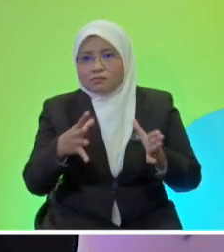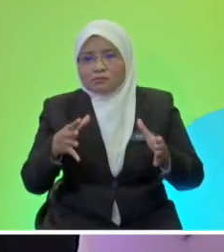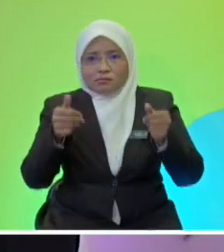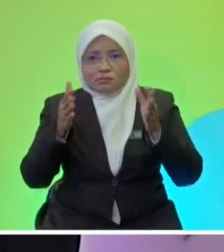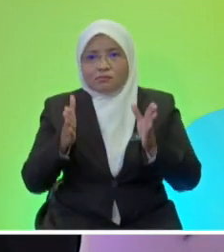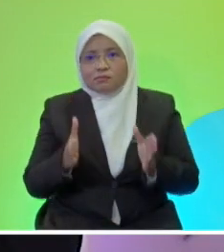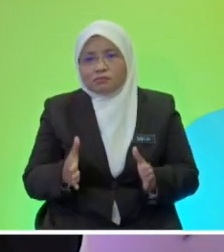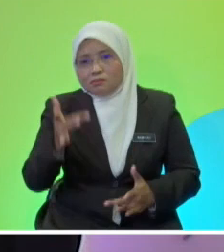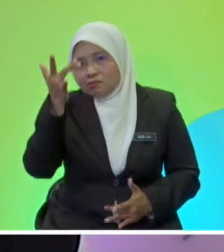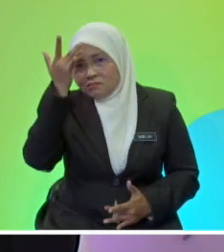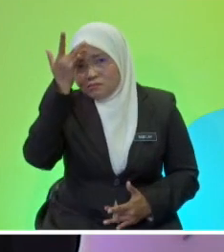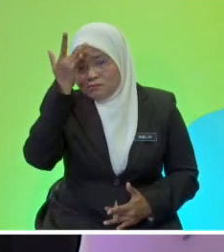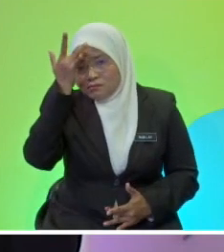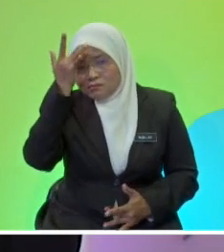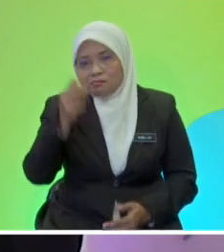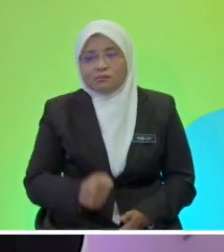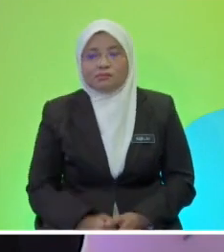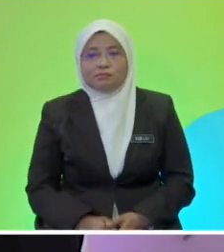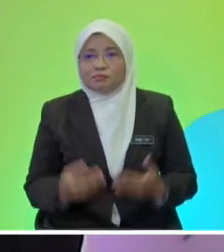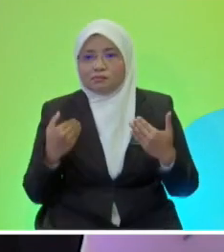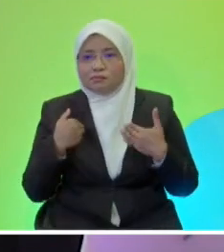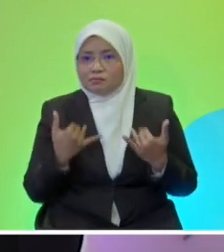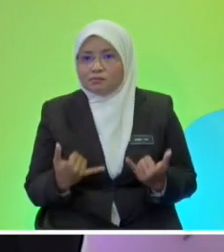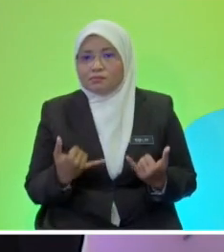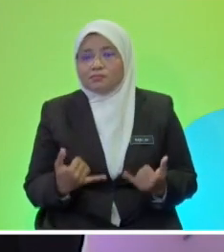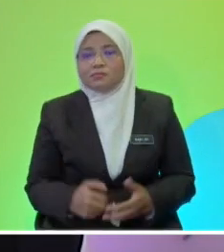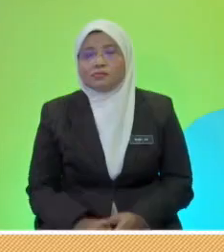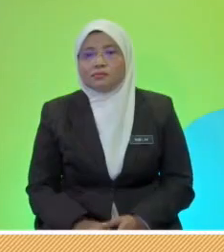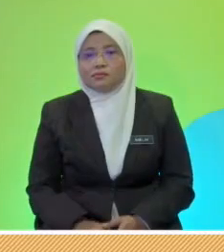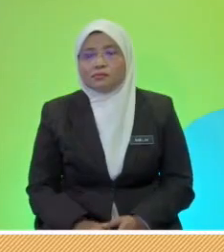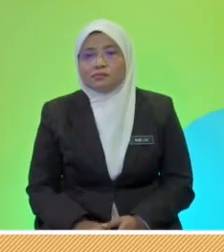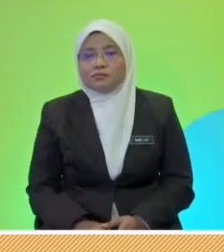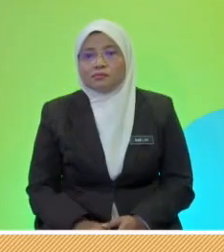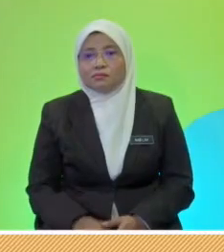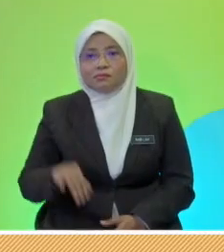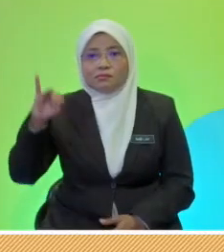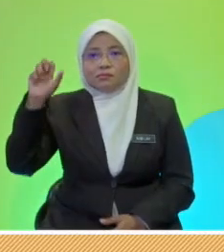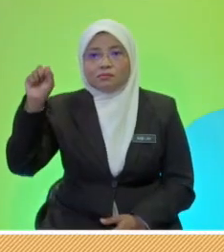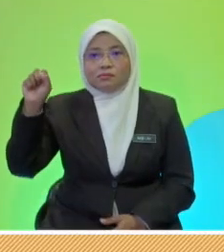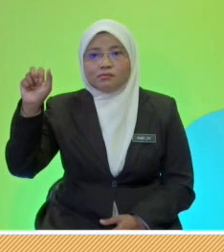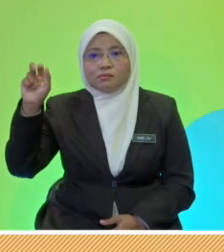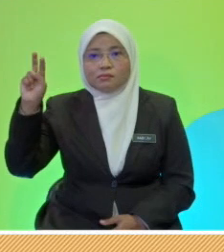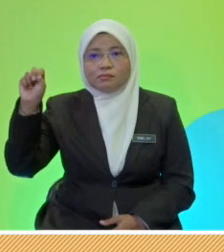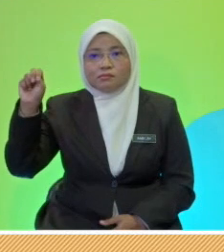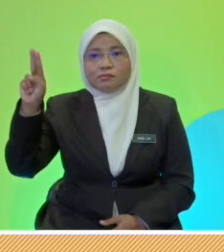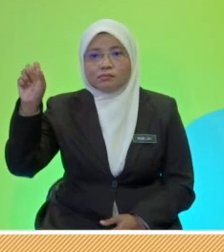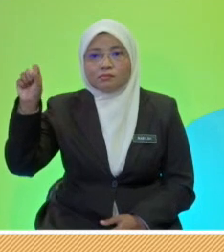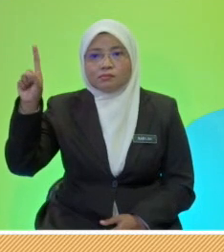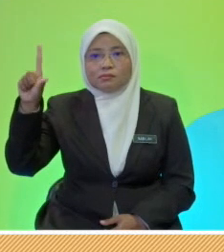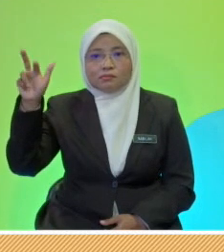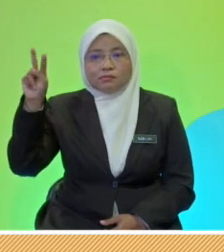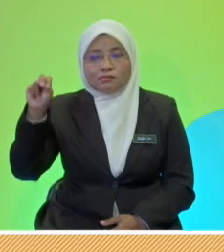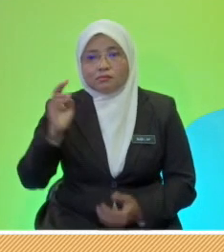penyakit-penyakit yang ada pada zaman sekarang lah oke dan penghasilan isuli ini dapat membantu orang yang mengidap